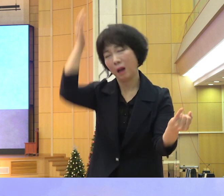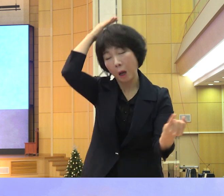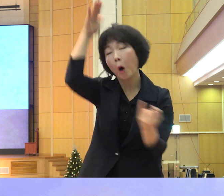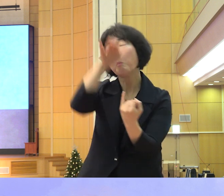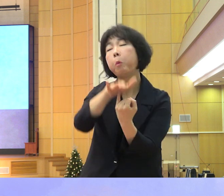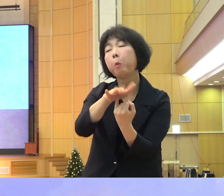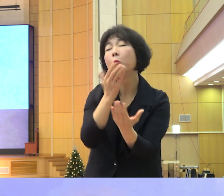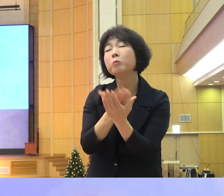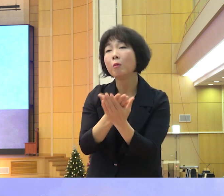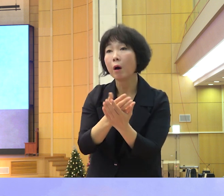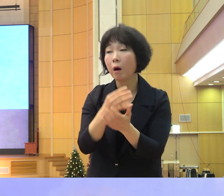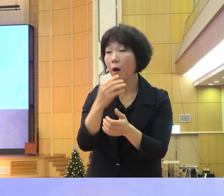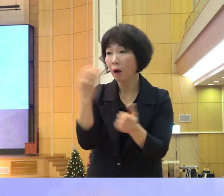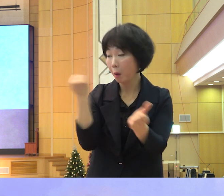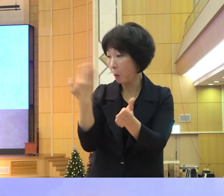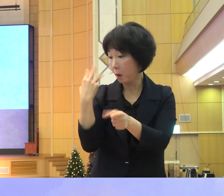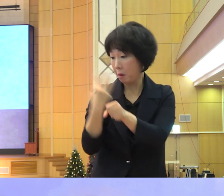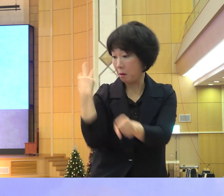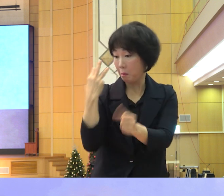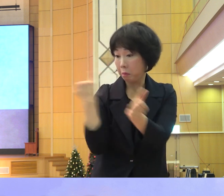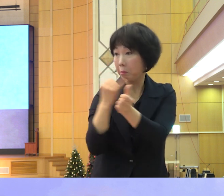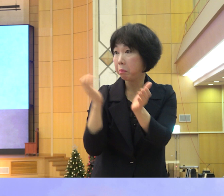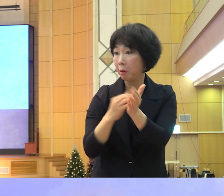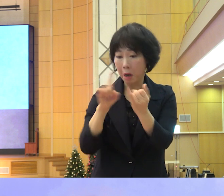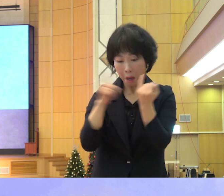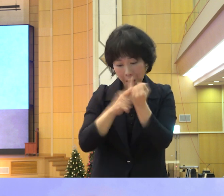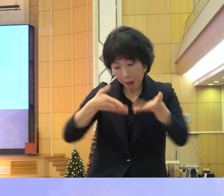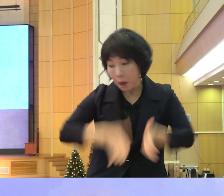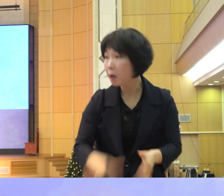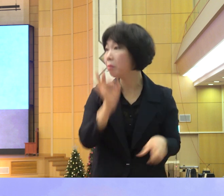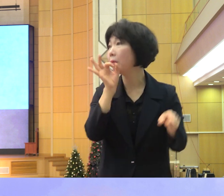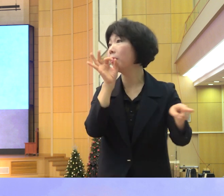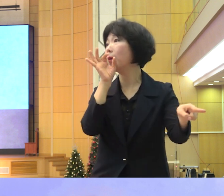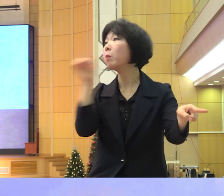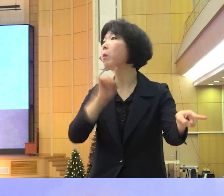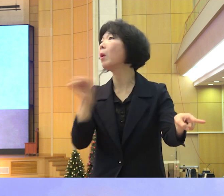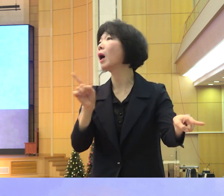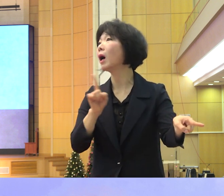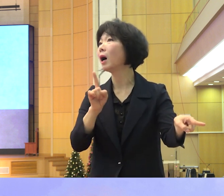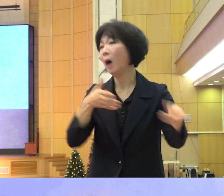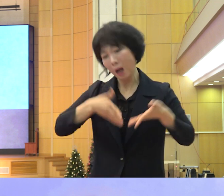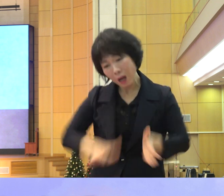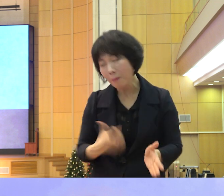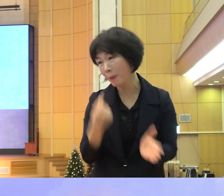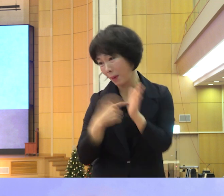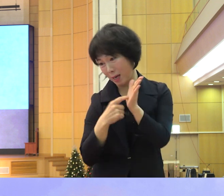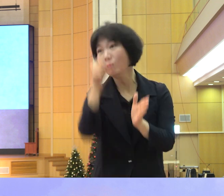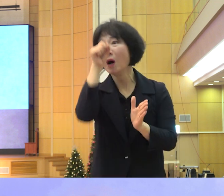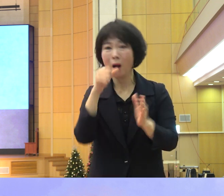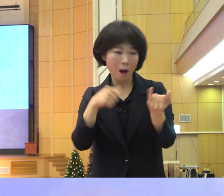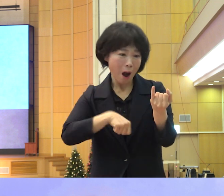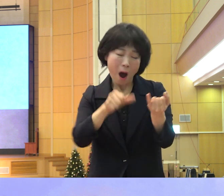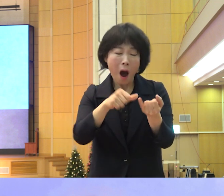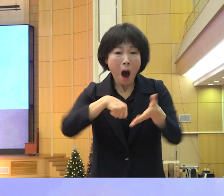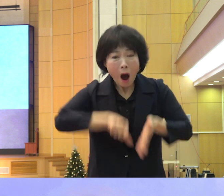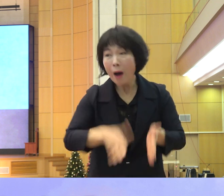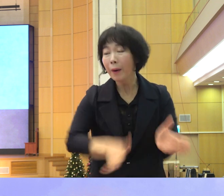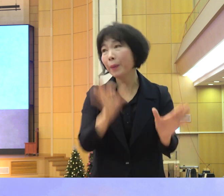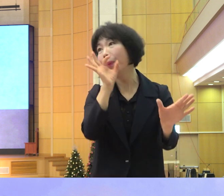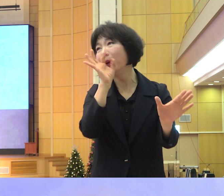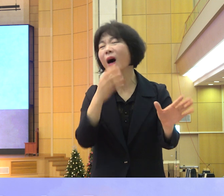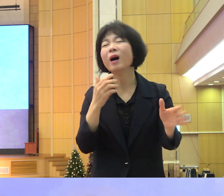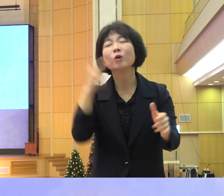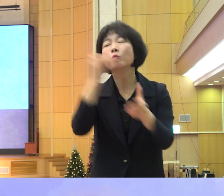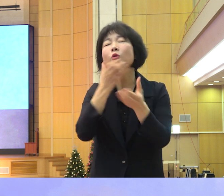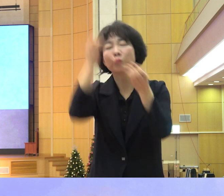3년이 됐는데 우리 4대 독자 집안인데 이렇게 아직도 소식이 없으니 목사님 축복